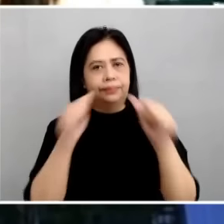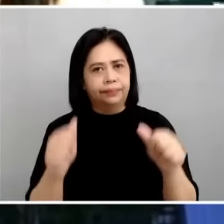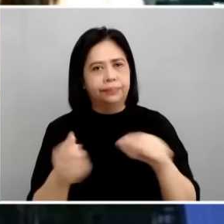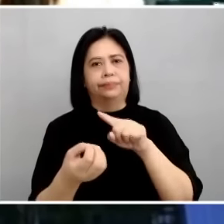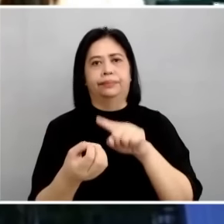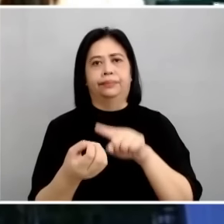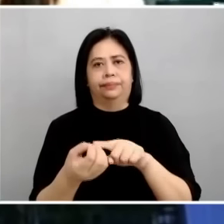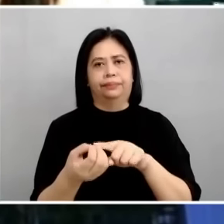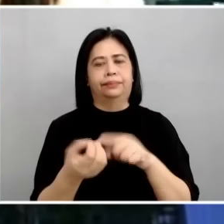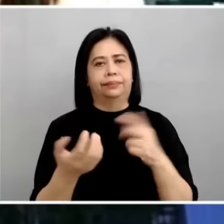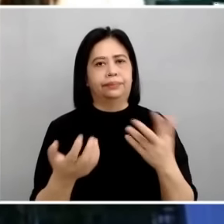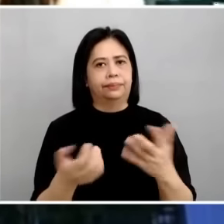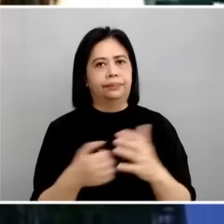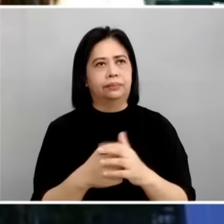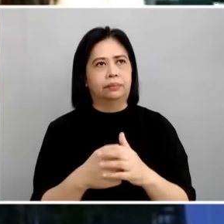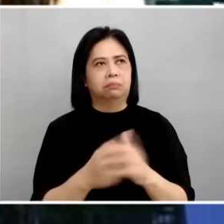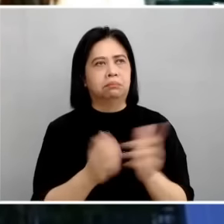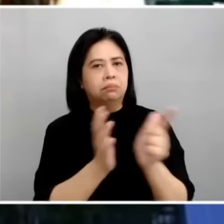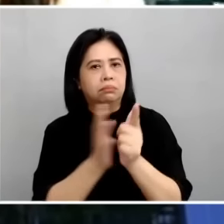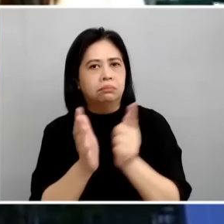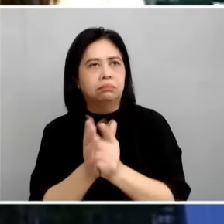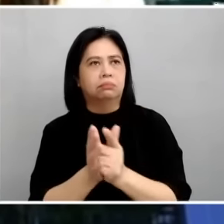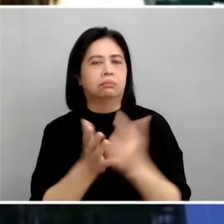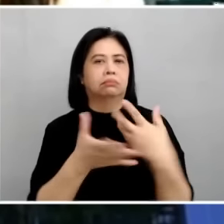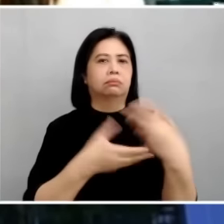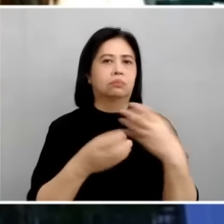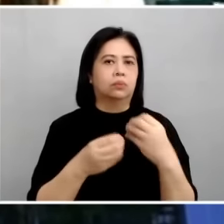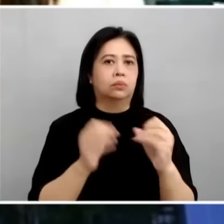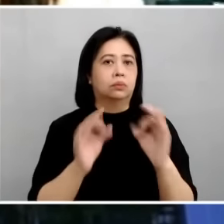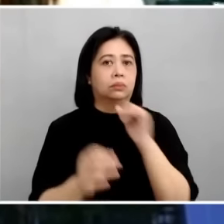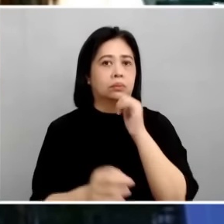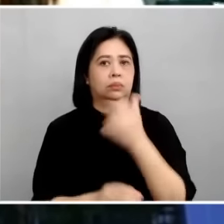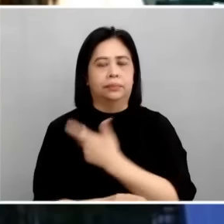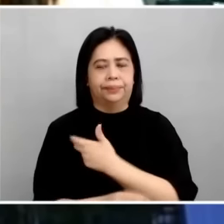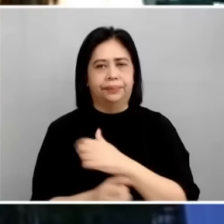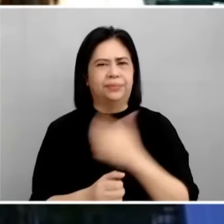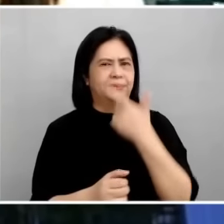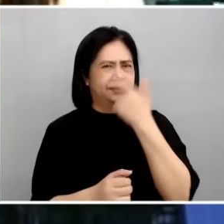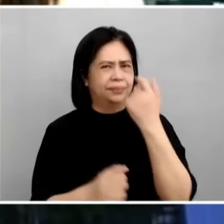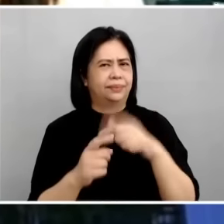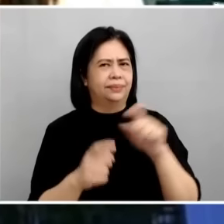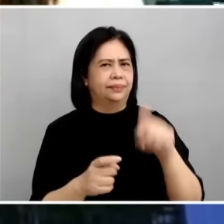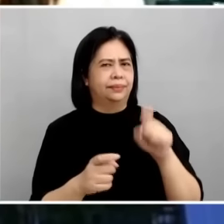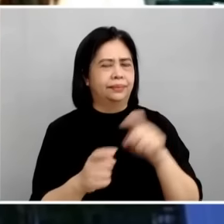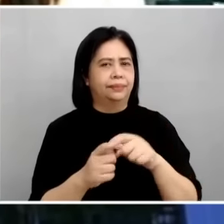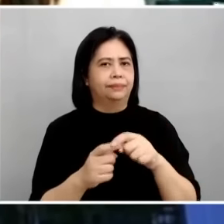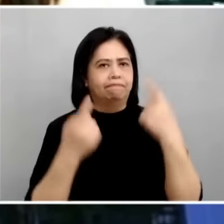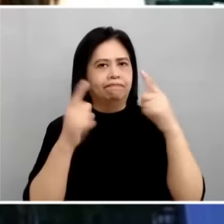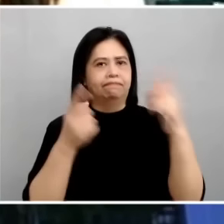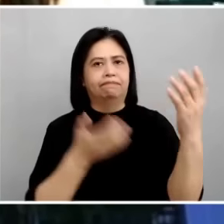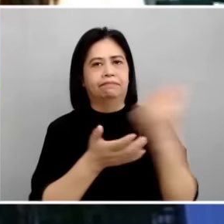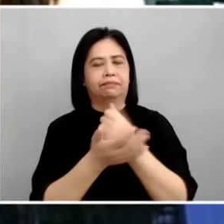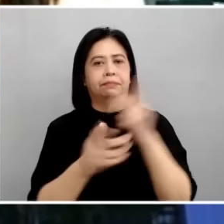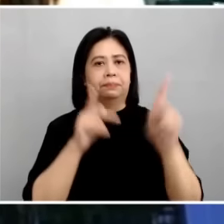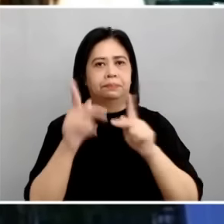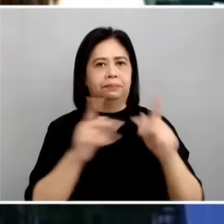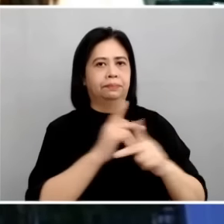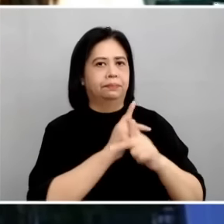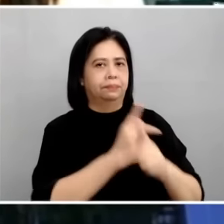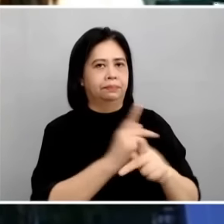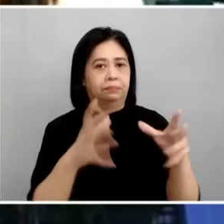sa mga pagbabawal ang paglabas ng hindi bakunado. Kasi nga po, kinakailangan ma-achieve muna natin yung population protection.